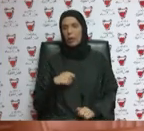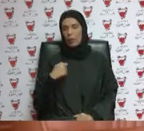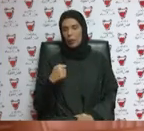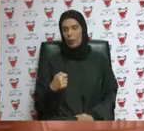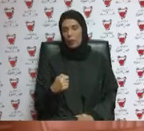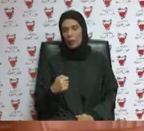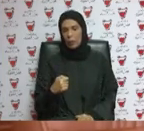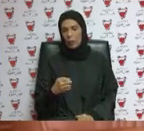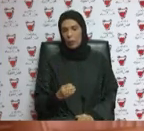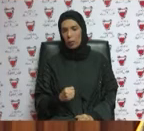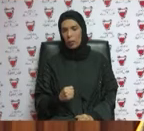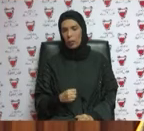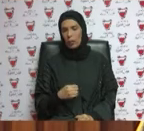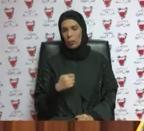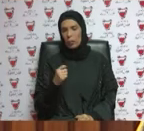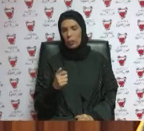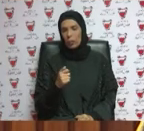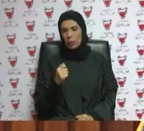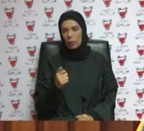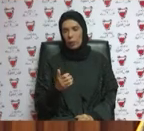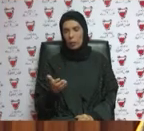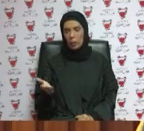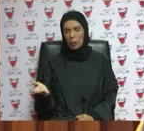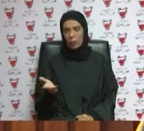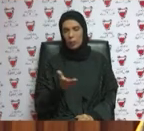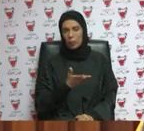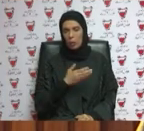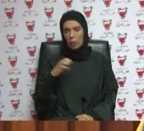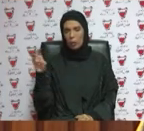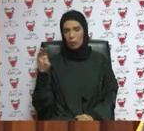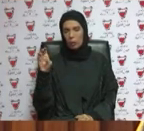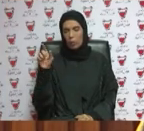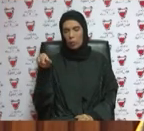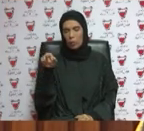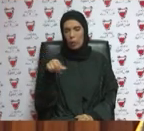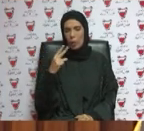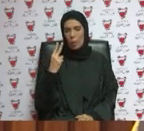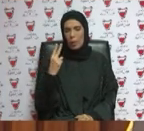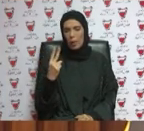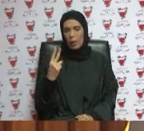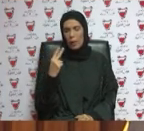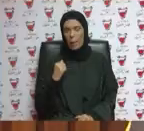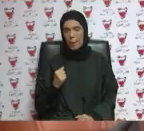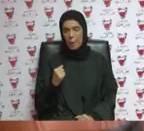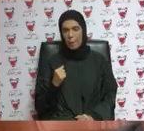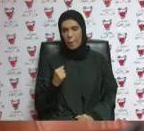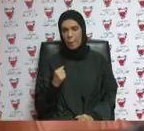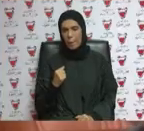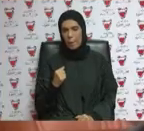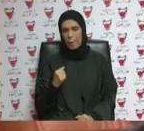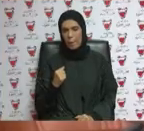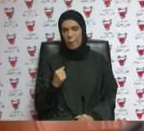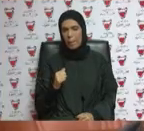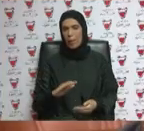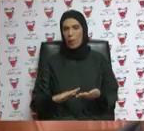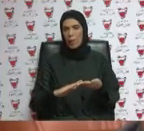من أموالها أو الأموال العامة للشركات أو الأشخاص مرتين. يعني قصدي أن هناك